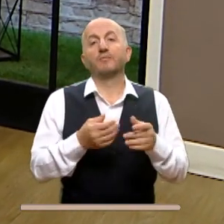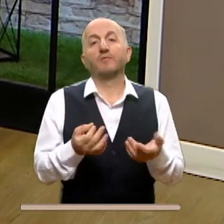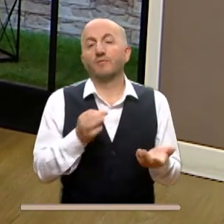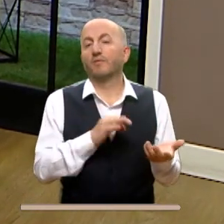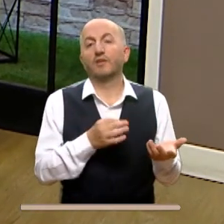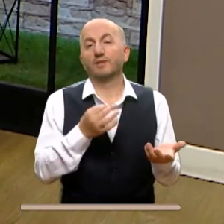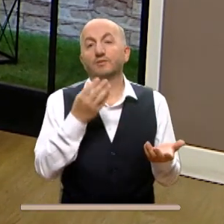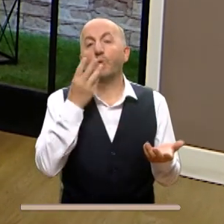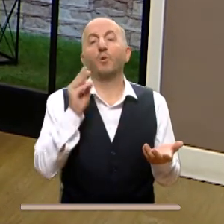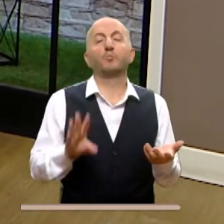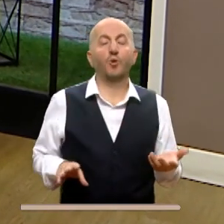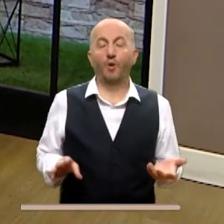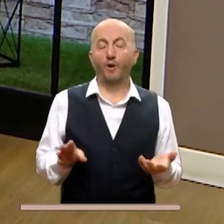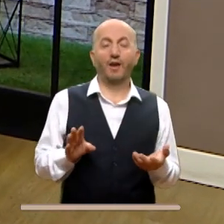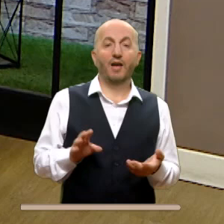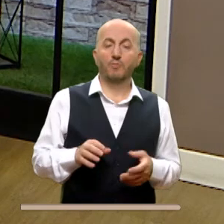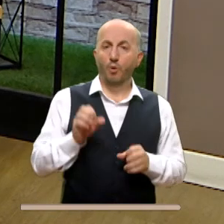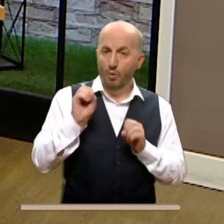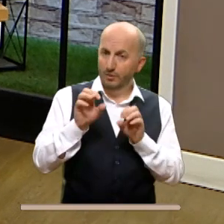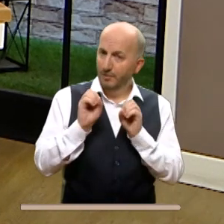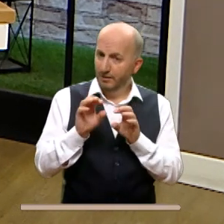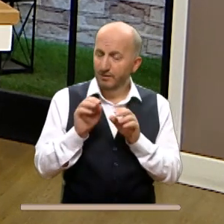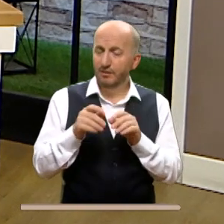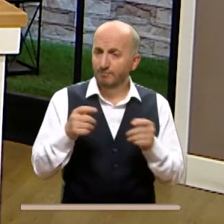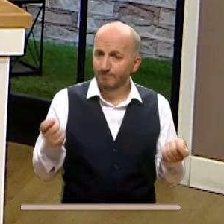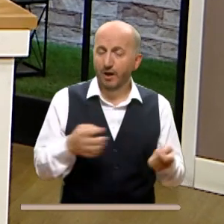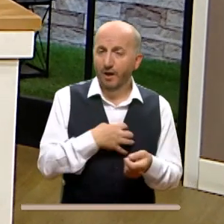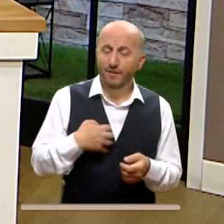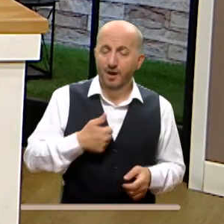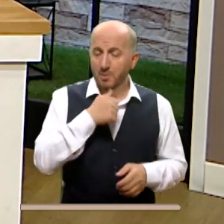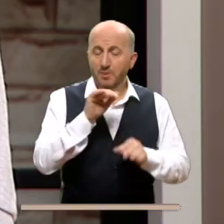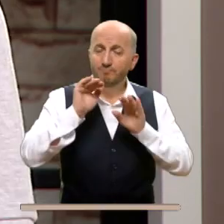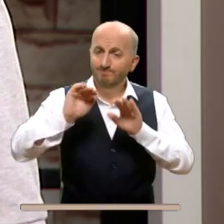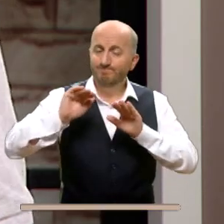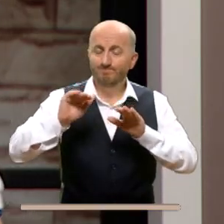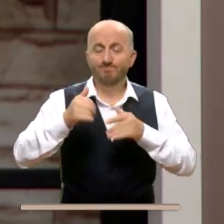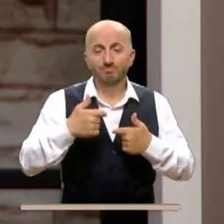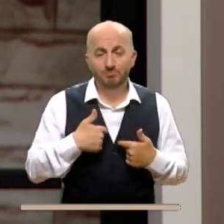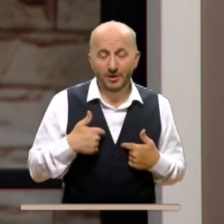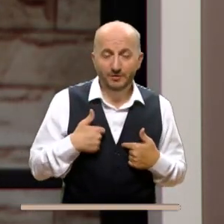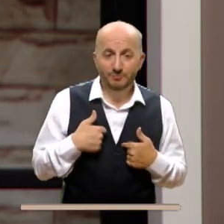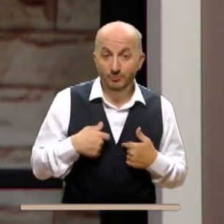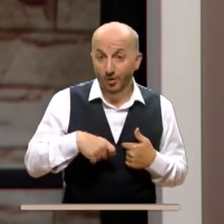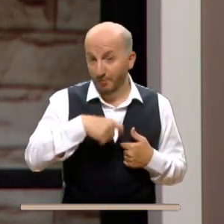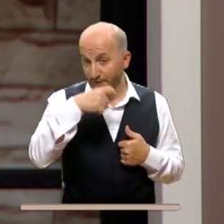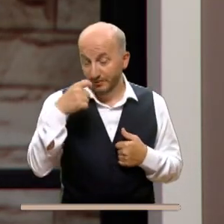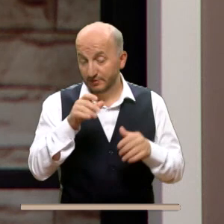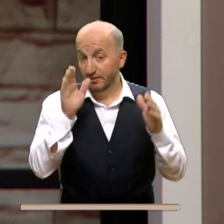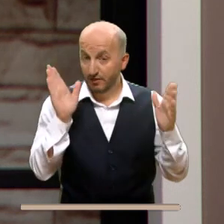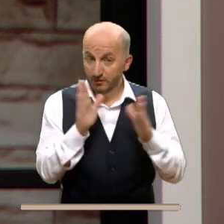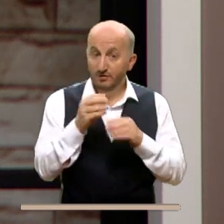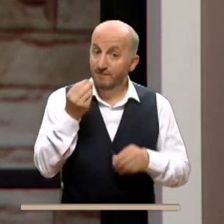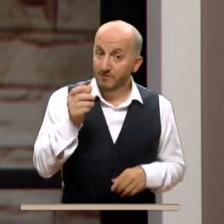de hani diyordum öğretmenlerim bu kadar emek veriyor. Zahmete giriyorlar, annem babam emek veriyor. Benim bu emeklerin karşılığını vermem